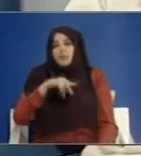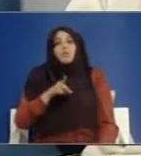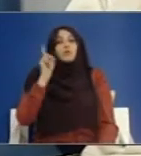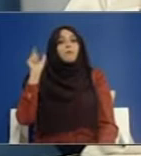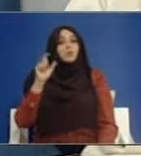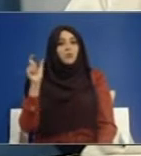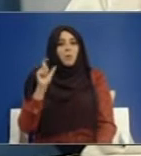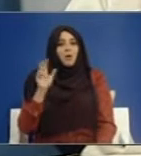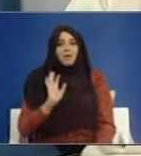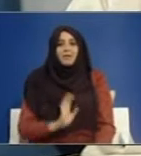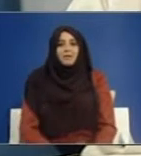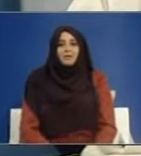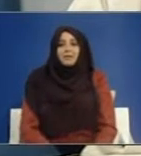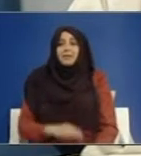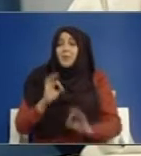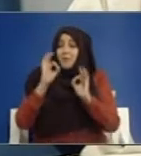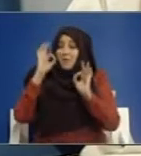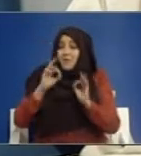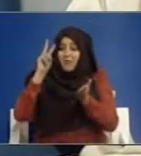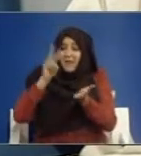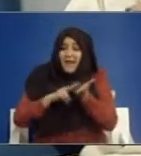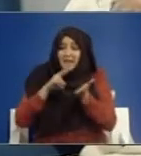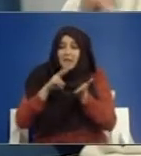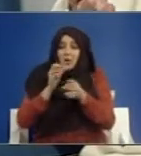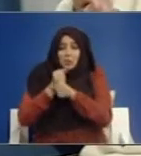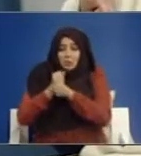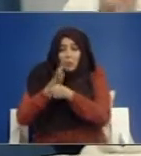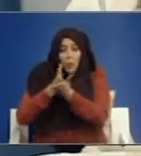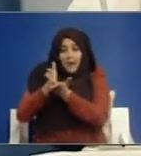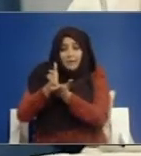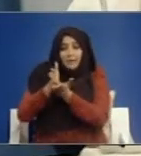وأنتم مسلمون. حق تقاته.